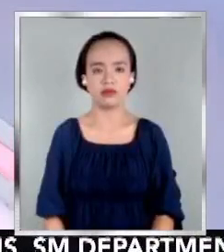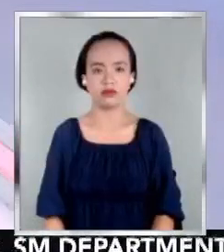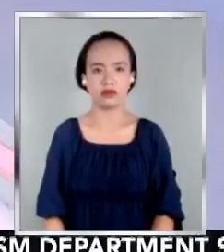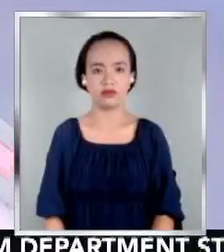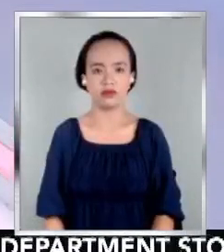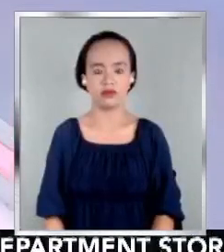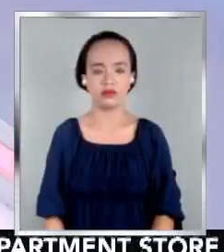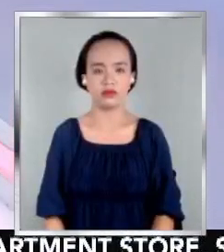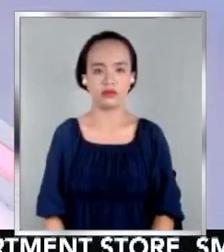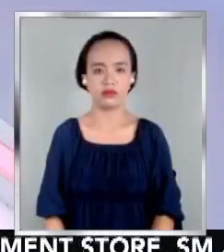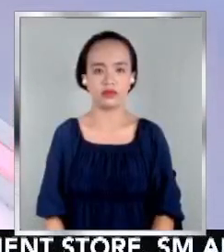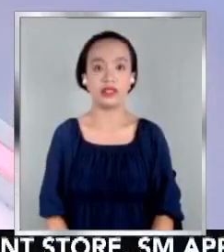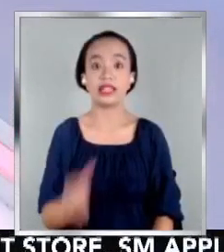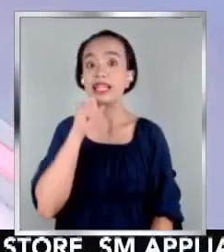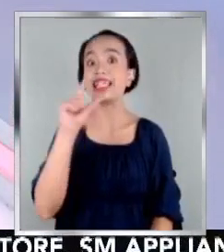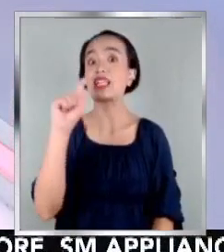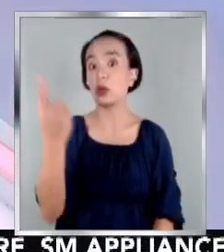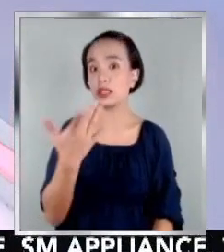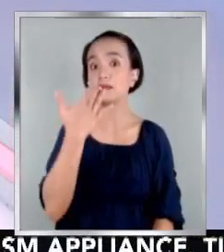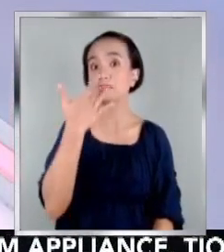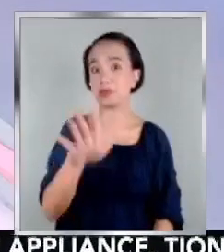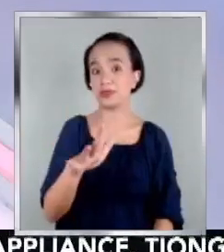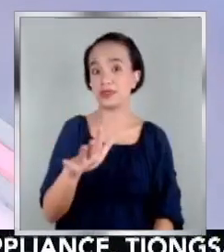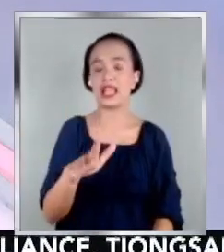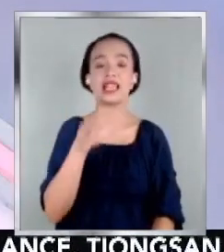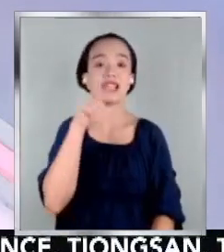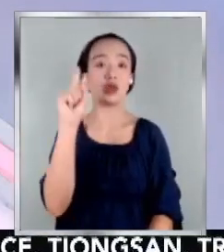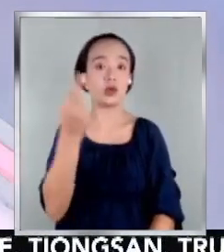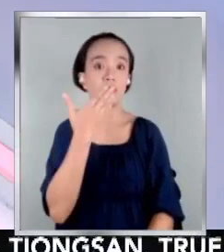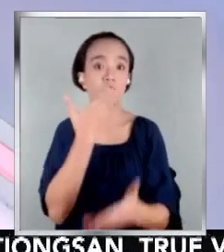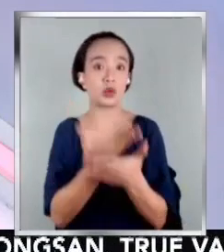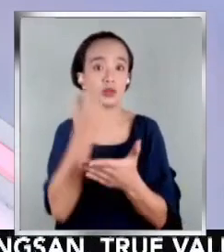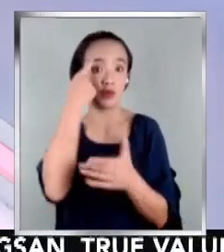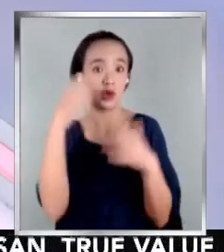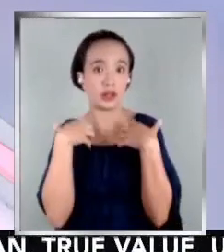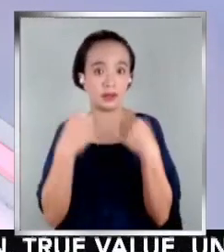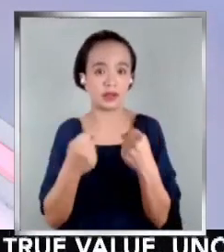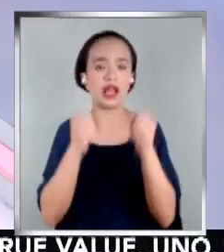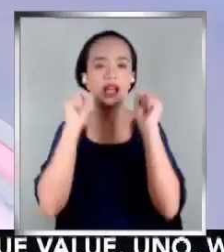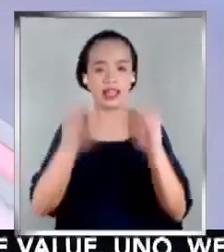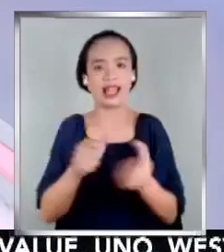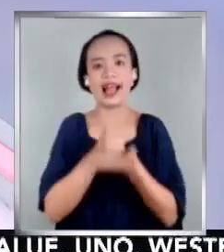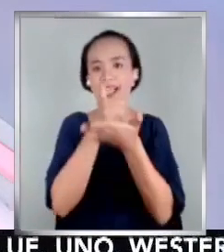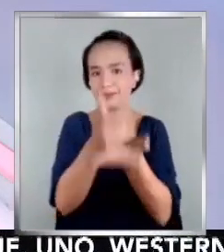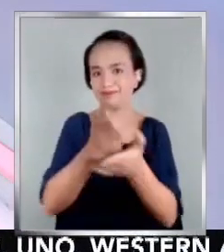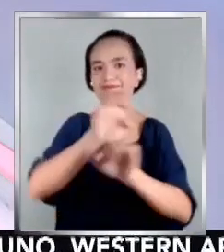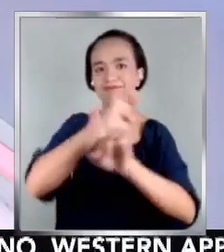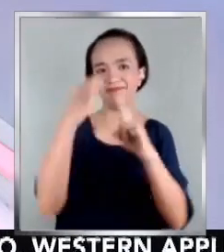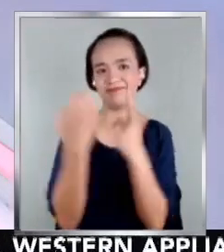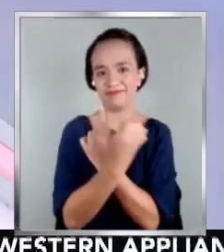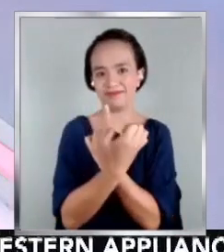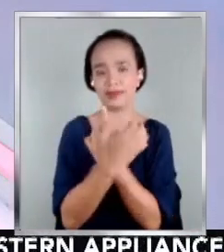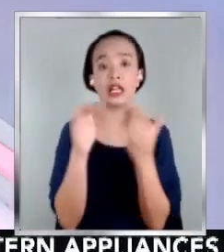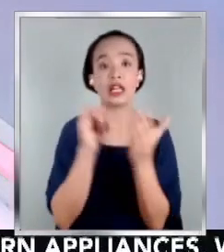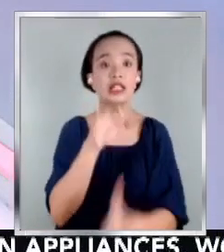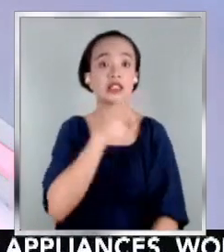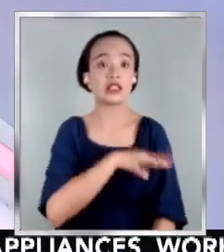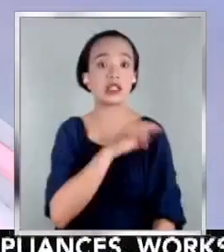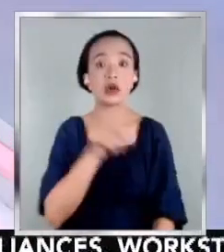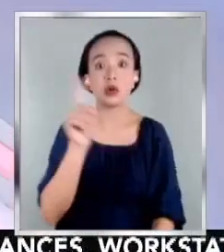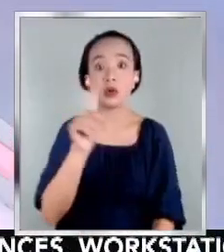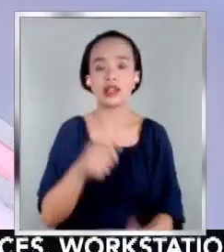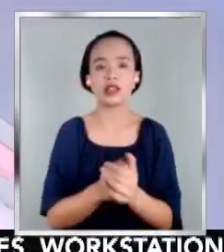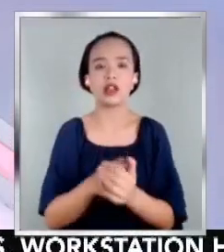Hindi lang masarap at mabuti sa kalusugan, makakatulong din sa kalikasan. Yan po ang benepisyo ng pagiging vegan o yung pong gulay lang